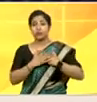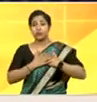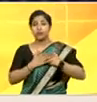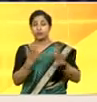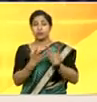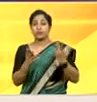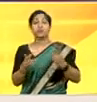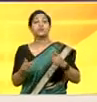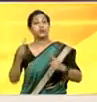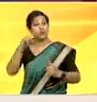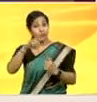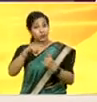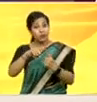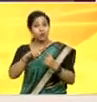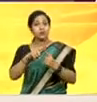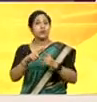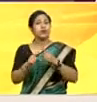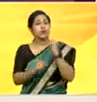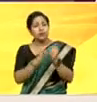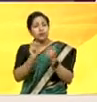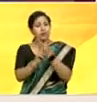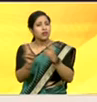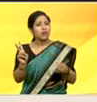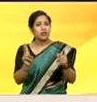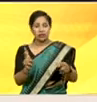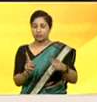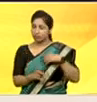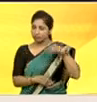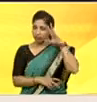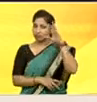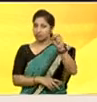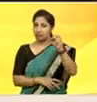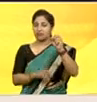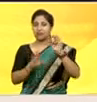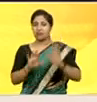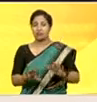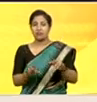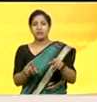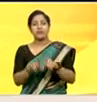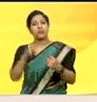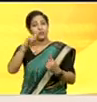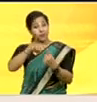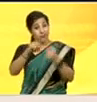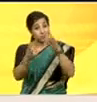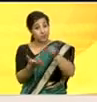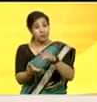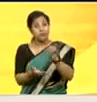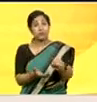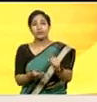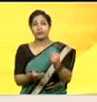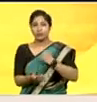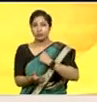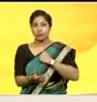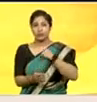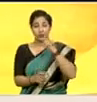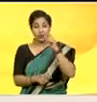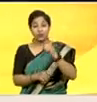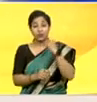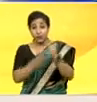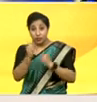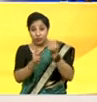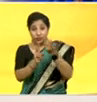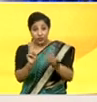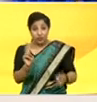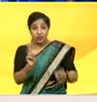टोक्यो ओलंपिक की यादें अब भी ताजा हैं। टोक्यो में हमारे खिलाड़ियों के प्रदर्शन